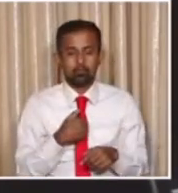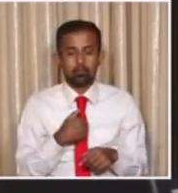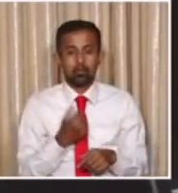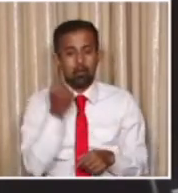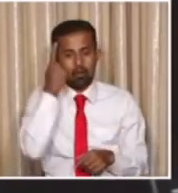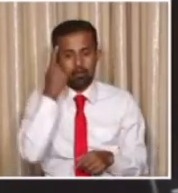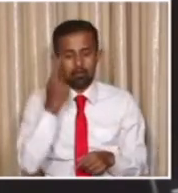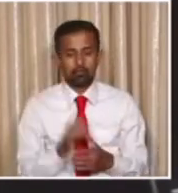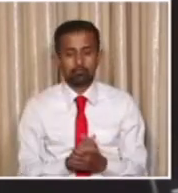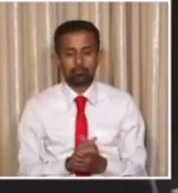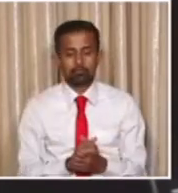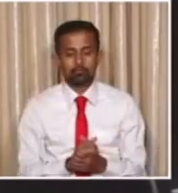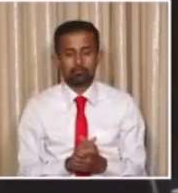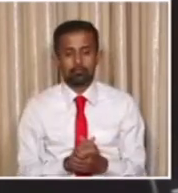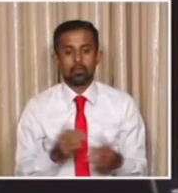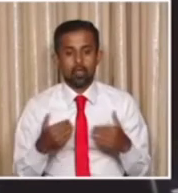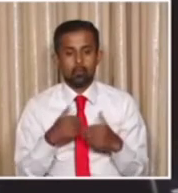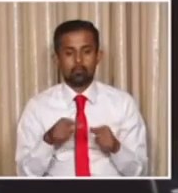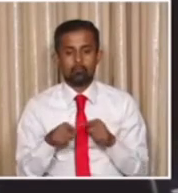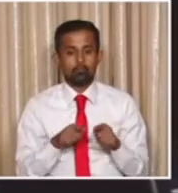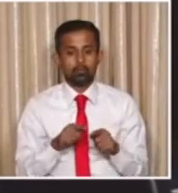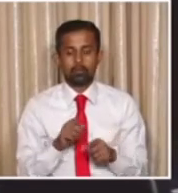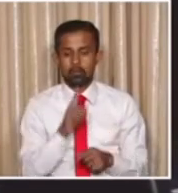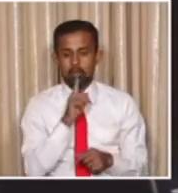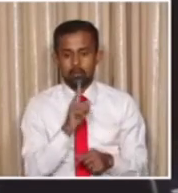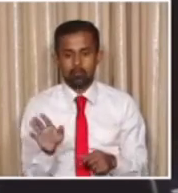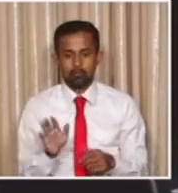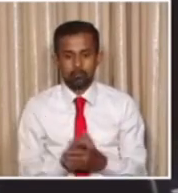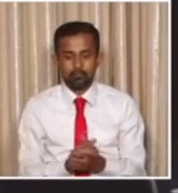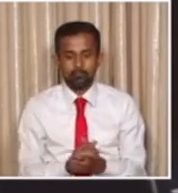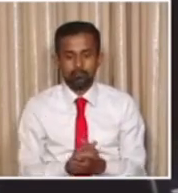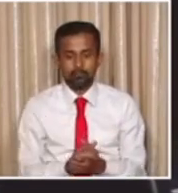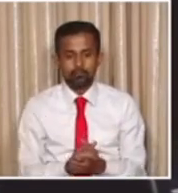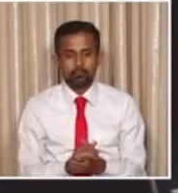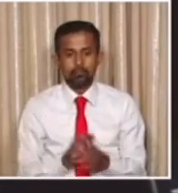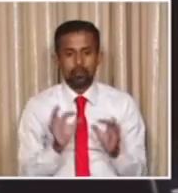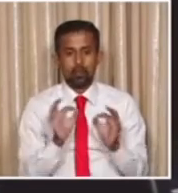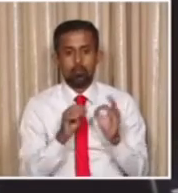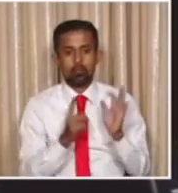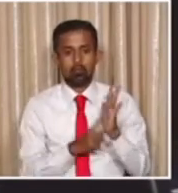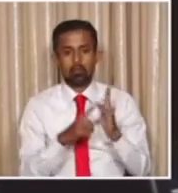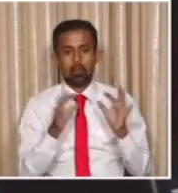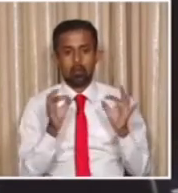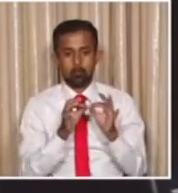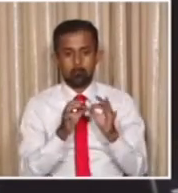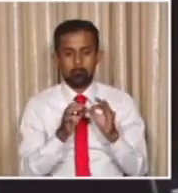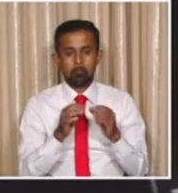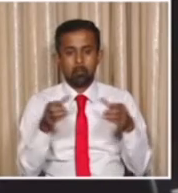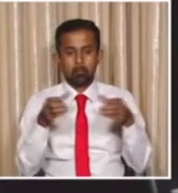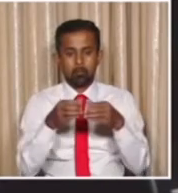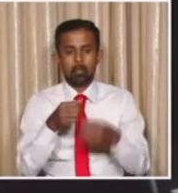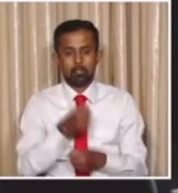මැනීම අපේ තක්සේරුව ඒක අපි පමණක් කරන තක්සේරුවක් නෙවෙයි බ්ලූම්බර්ග් ආයතනය සාමාන්‍යයෙන්